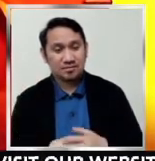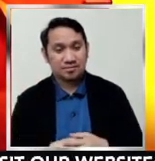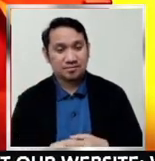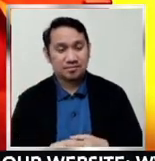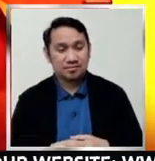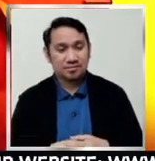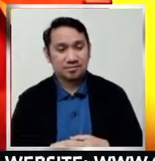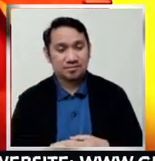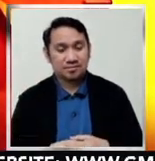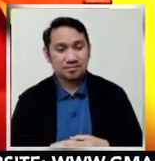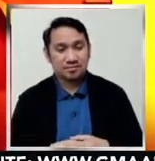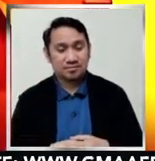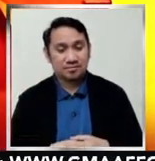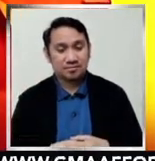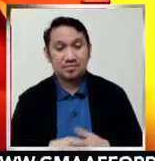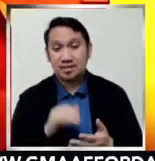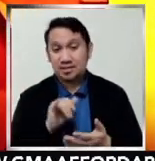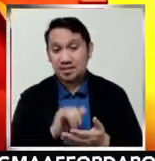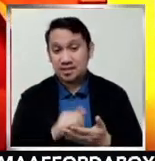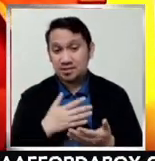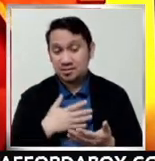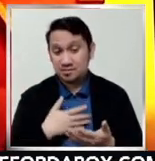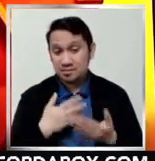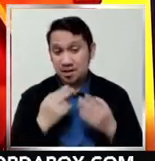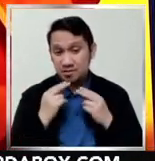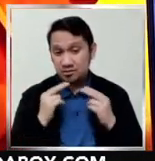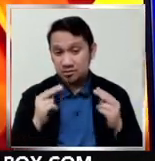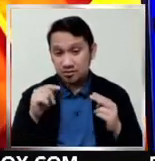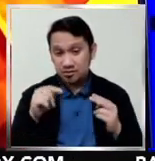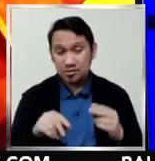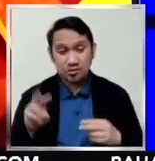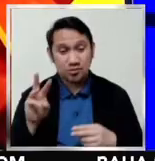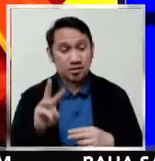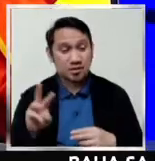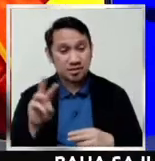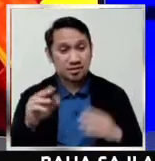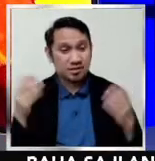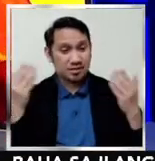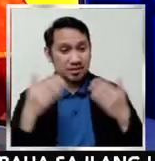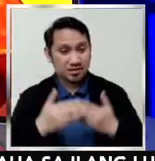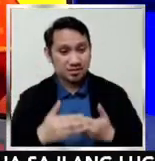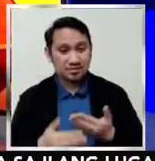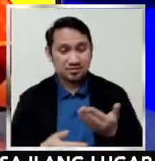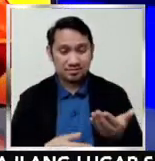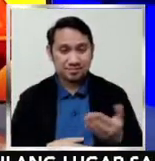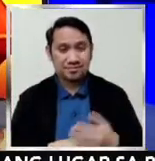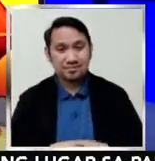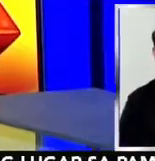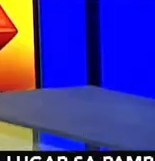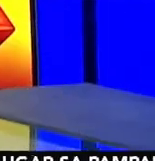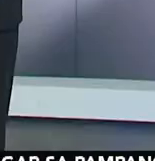And that's my chica this Wednesday night. Wow! Ako po si Iya Araliano, Miss Mel, Miss Pia Emil.